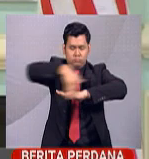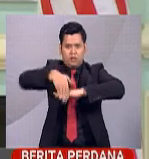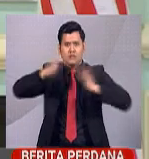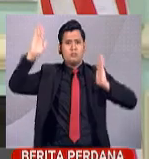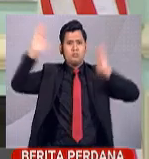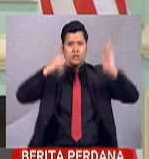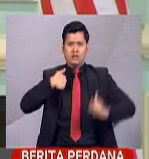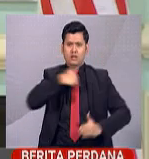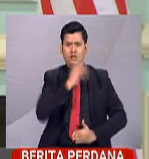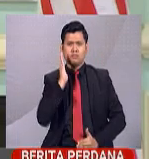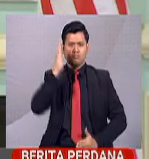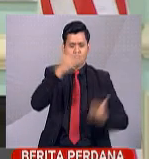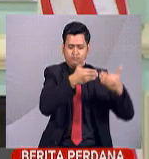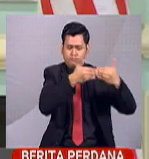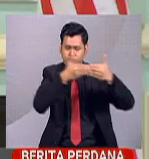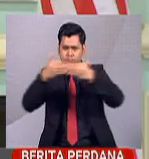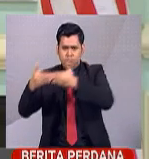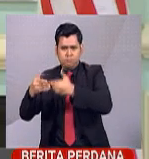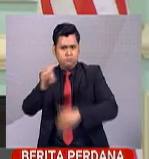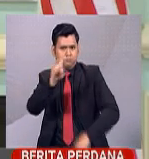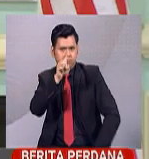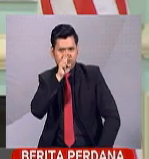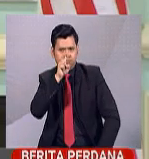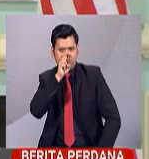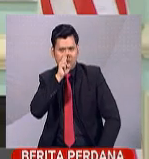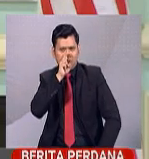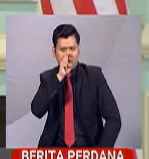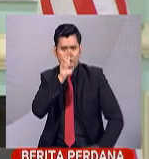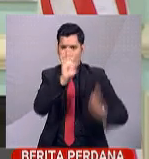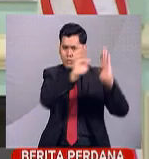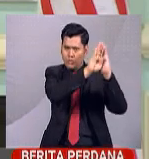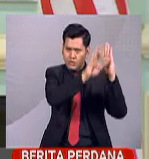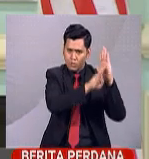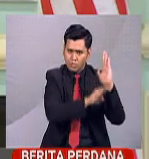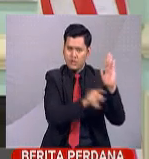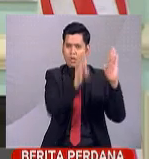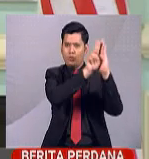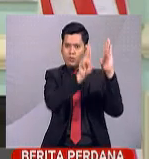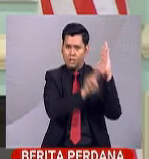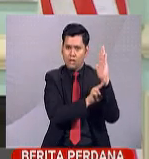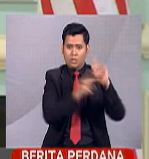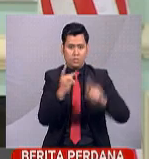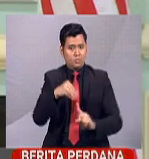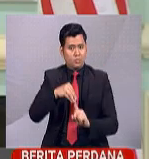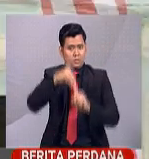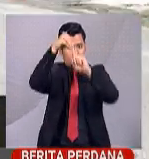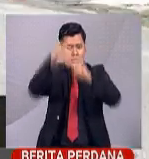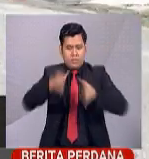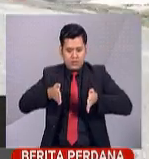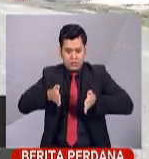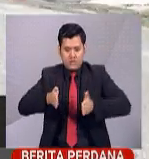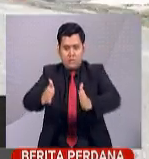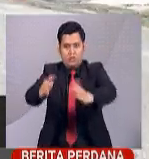kita akan terus memperketatkan kawalan di sempadan, terutamanya lorong-lorong tikus.